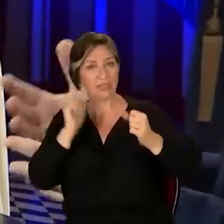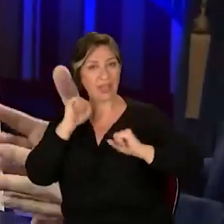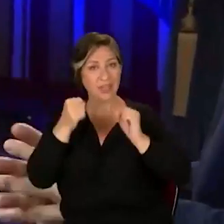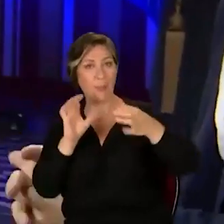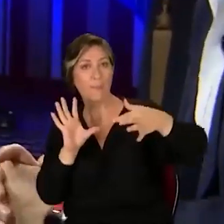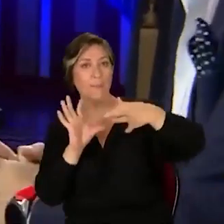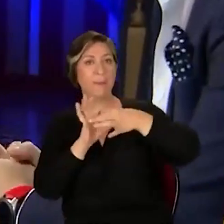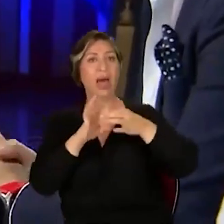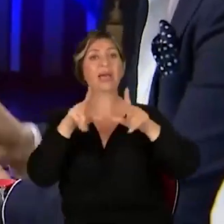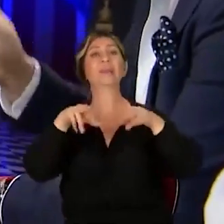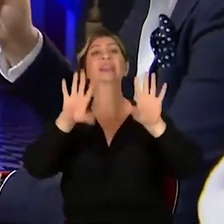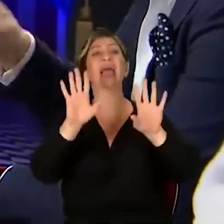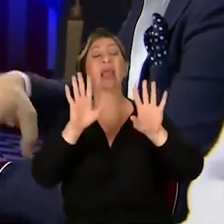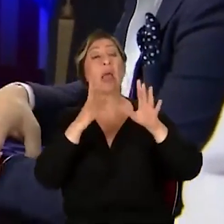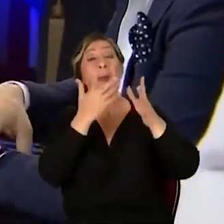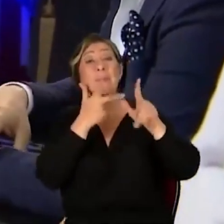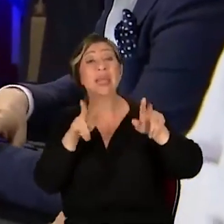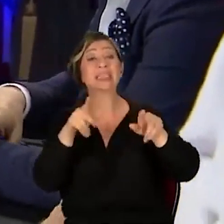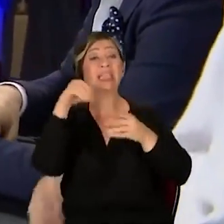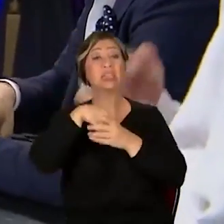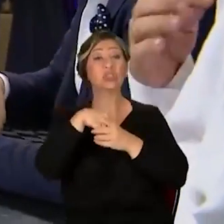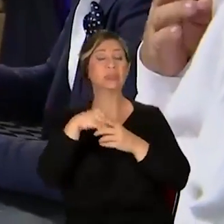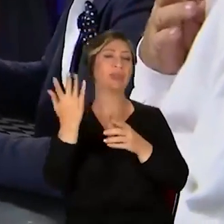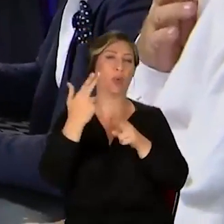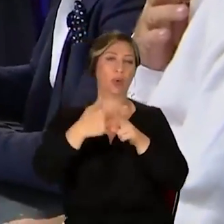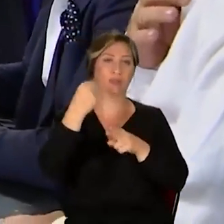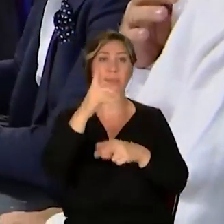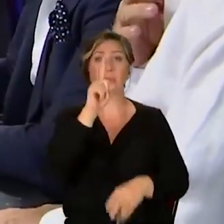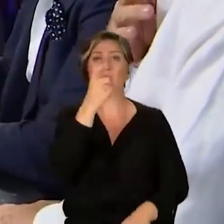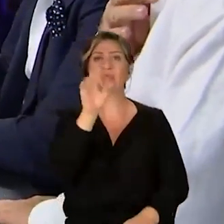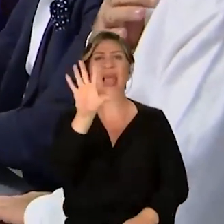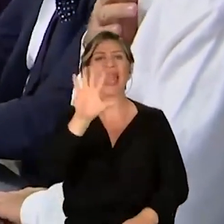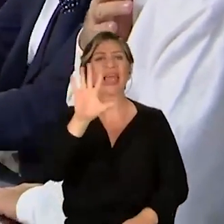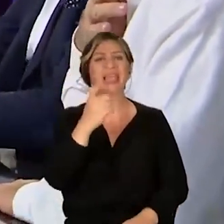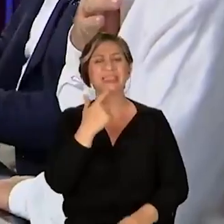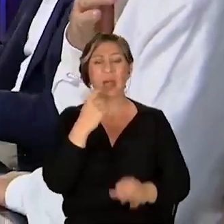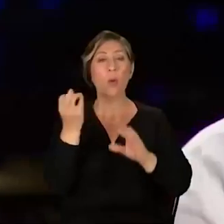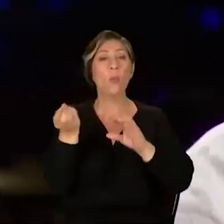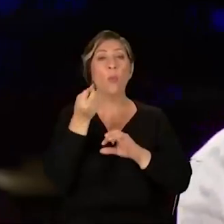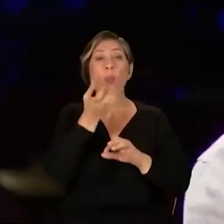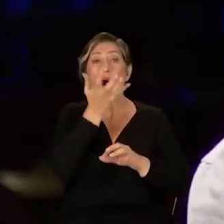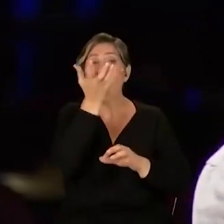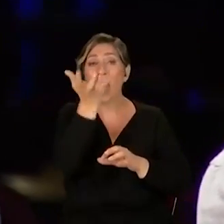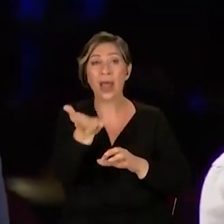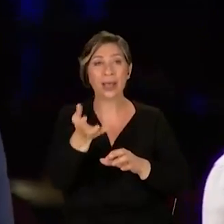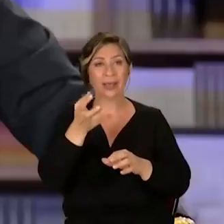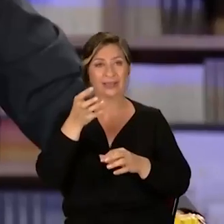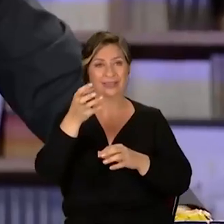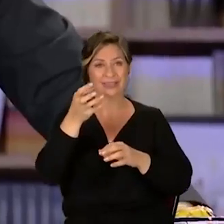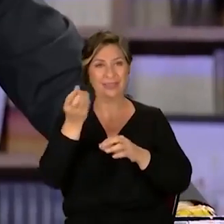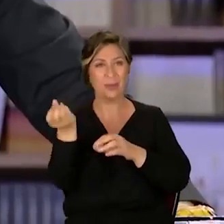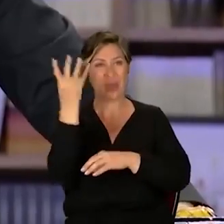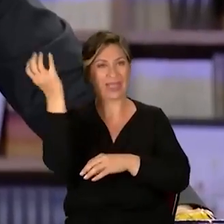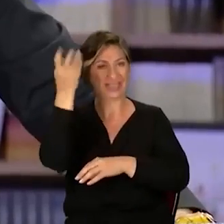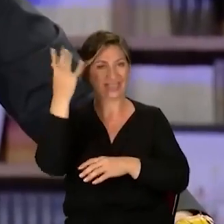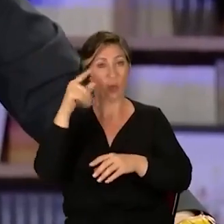davranışların simülasyonunu yaptığımız için bunun örneğini şöyle vereyim size. 1950'lerde buhar makinelerinin maksimum